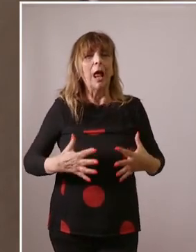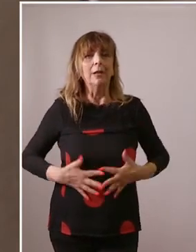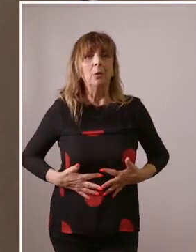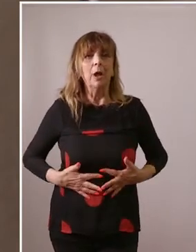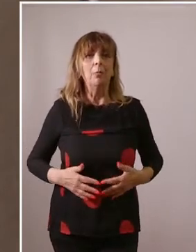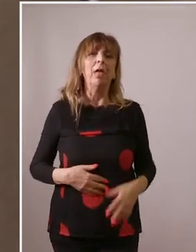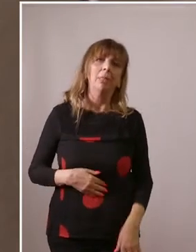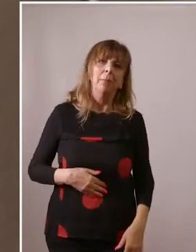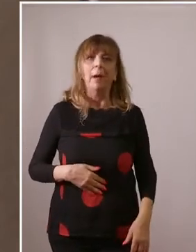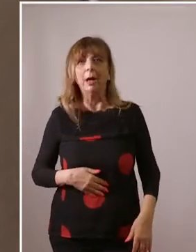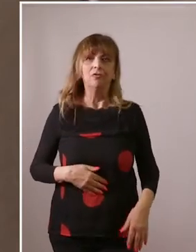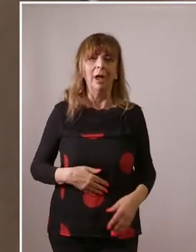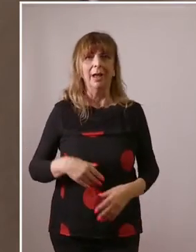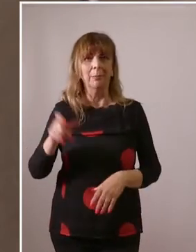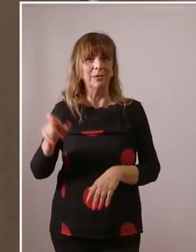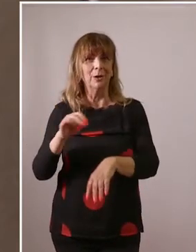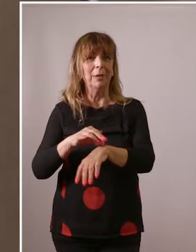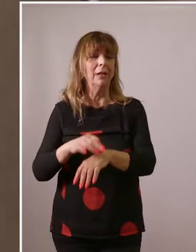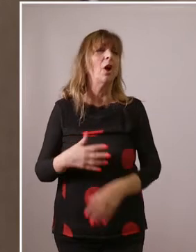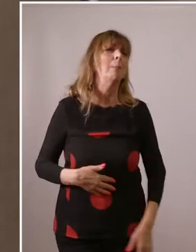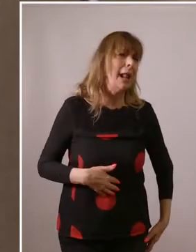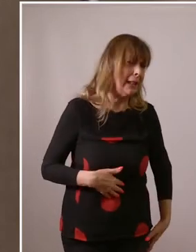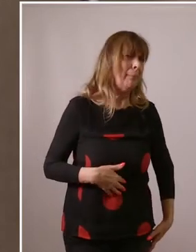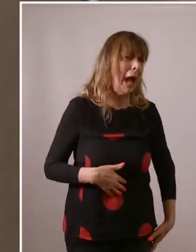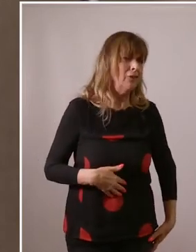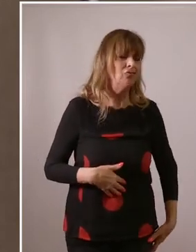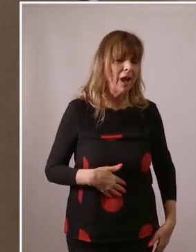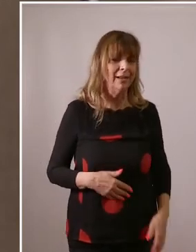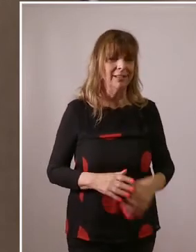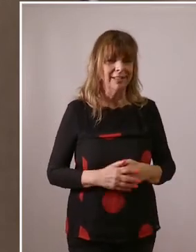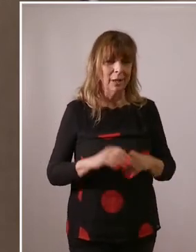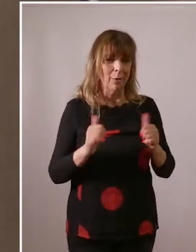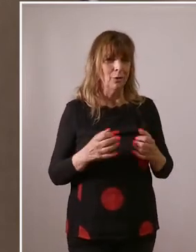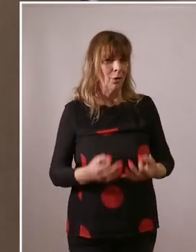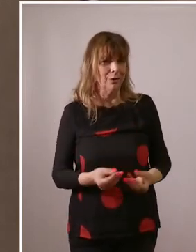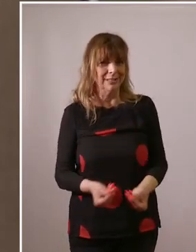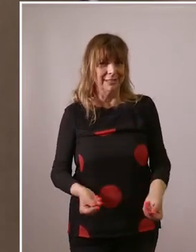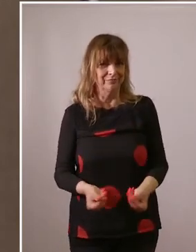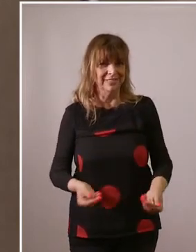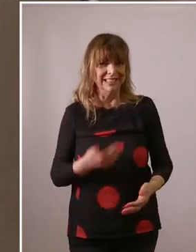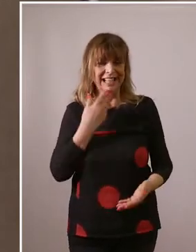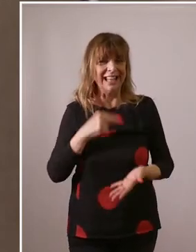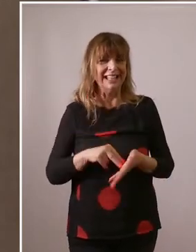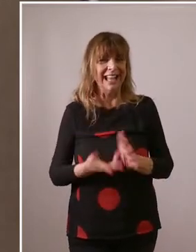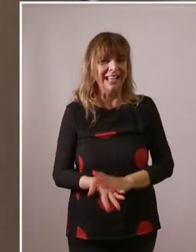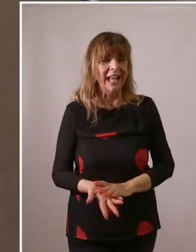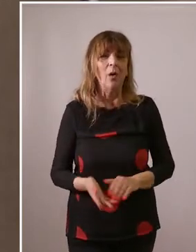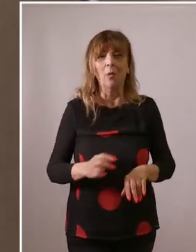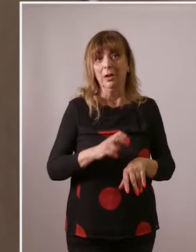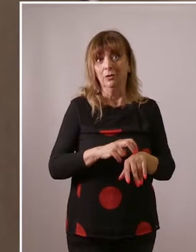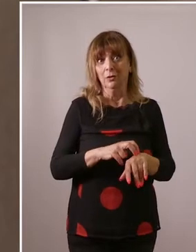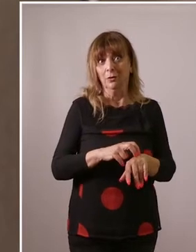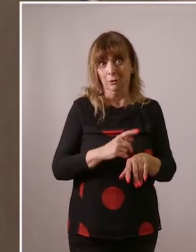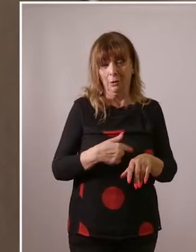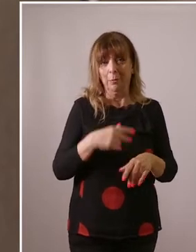casomai il paziente a riferirgli il proprio dolore in questo modo così a tecnico ugualmente il giurista